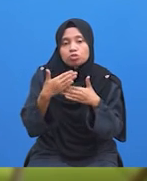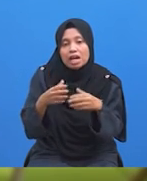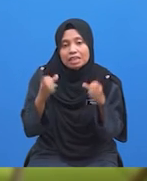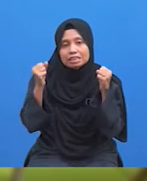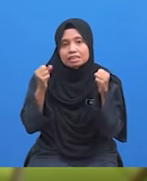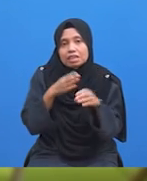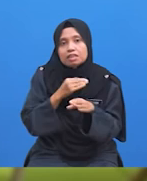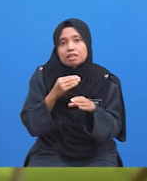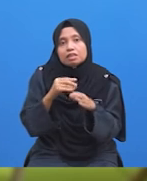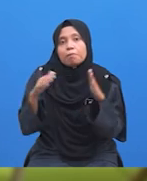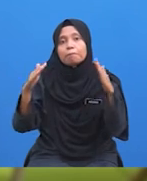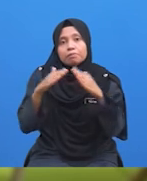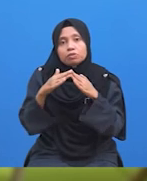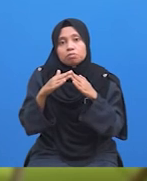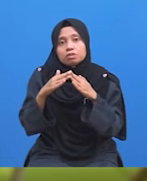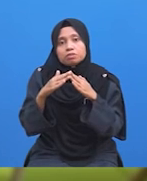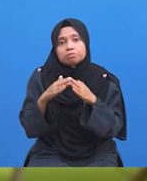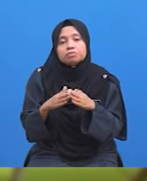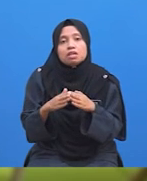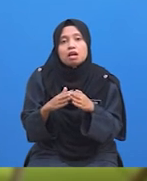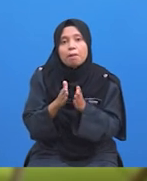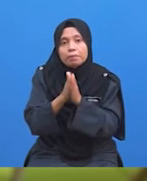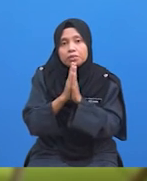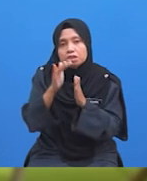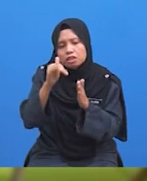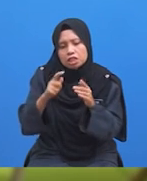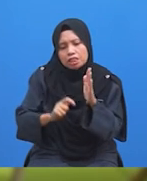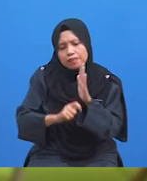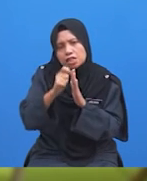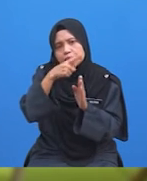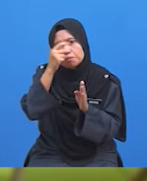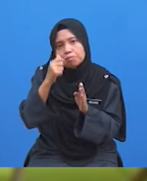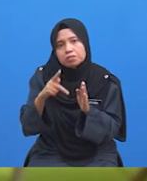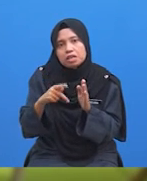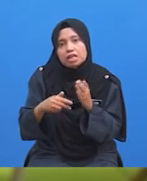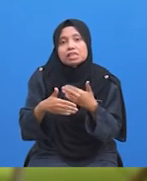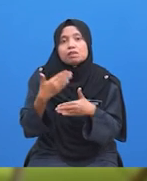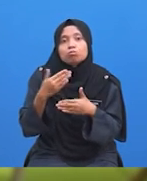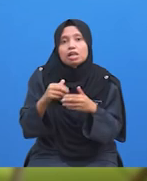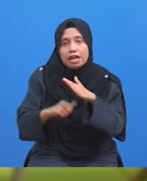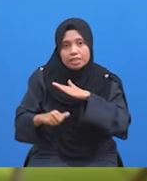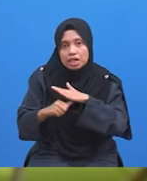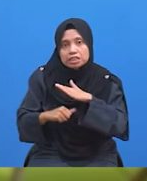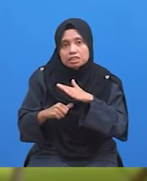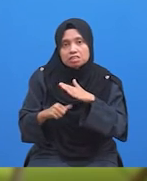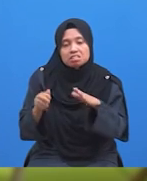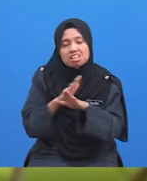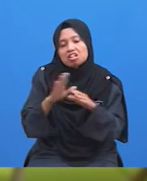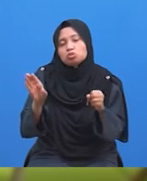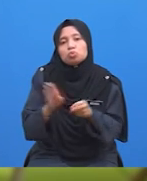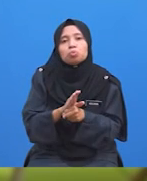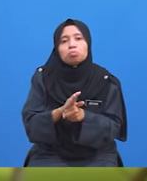kesehatan dan Perumahan permintaan yang tinggi menyebabkan kemudahan asas yang tidak